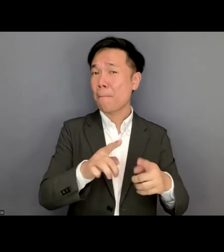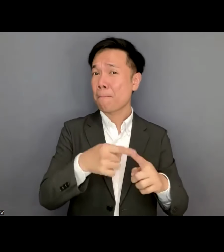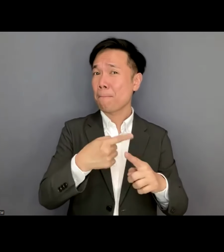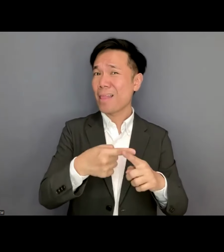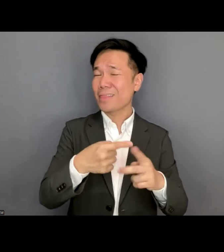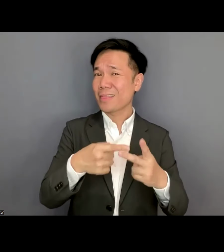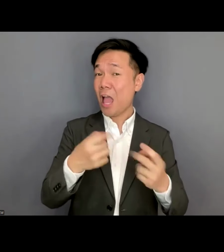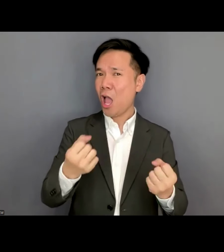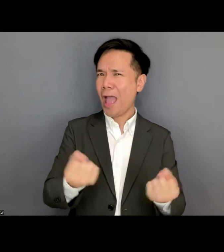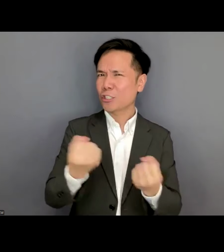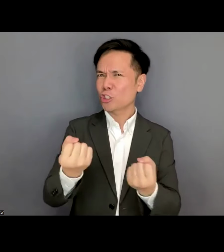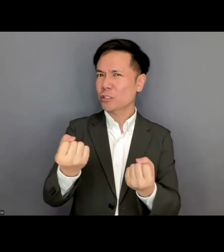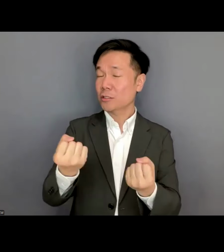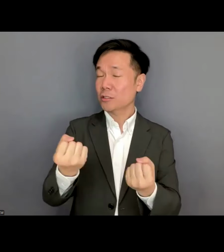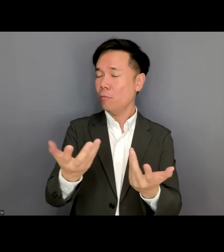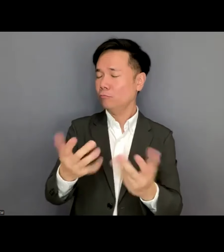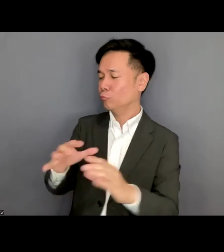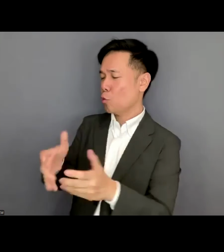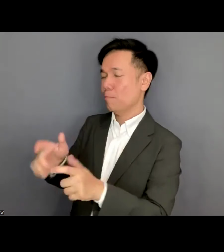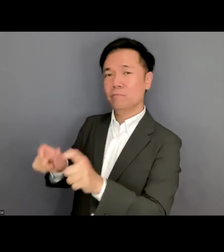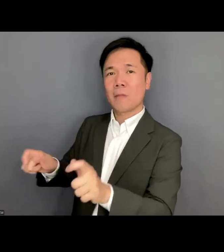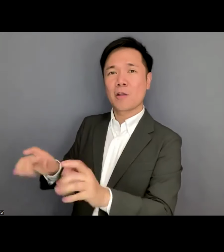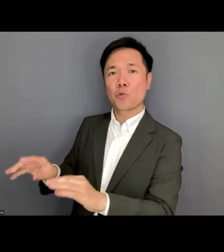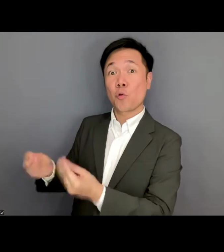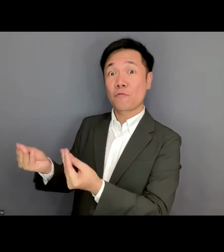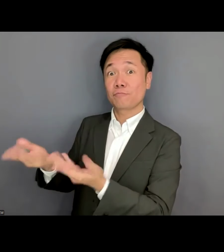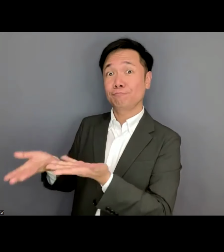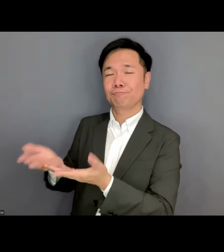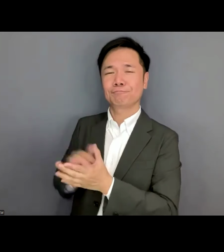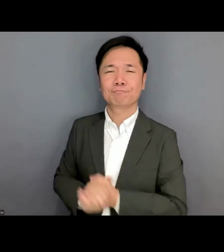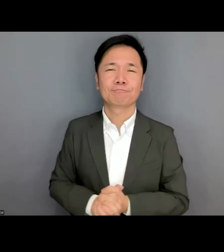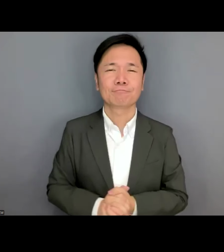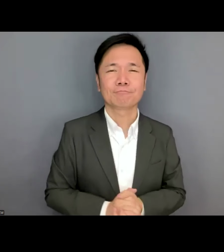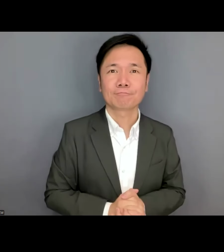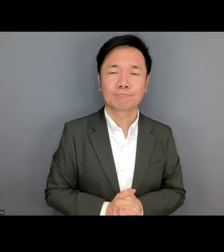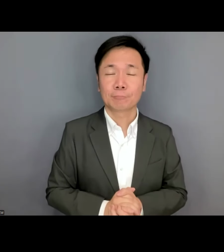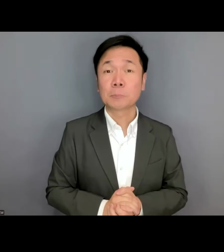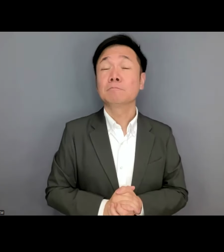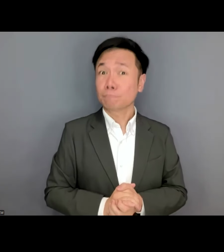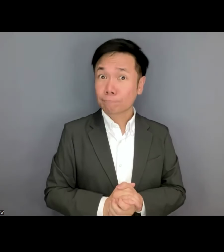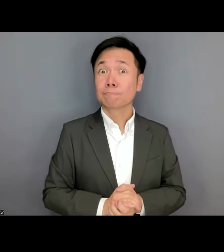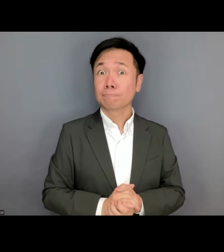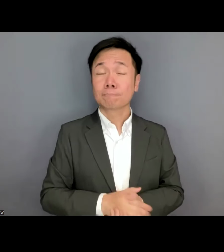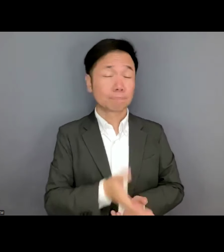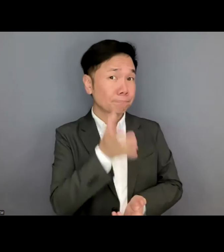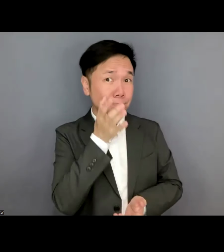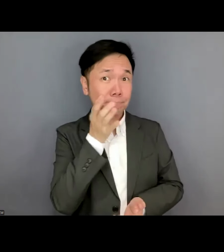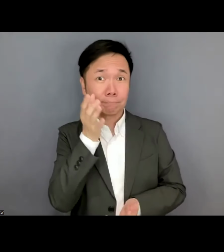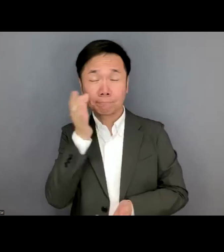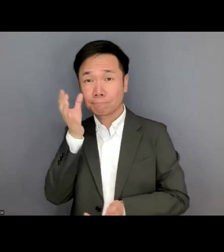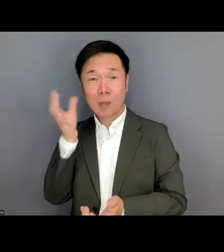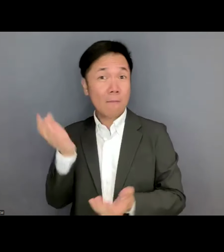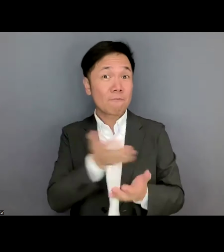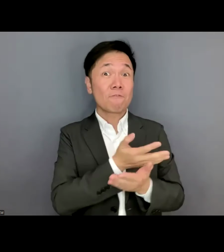les grandes young actions, on a people. parlé de pouvoir We écouter les jeunes et have les inclure dans la spoken prise about de listening to young décision people and au including niveau